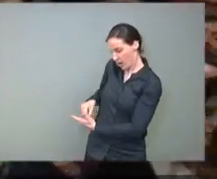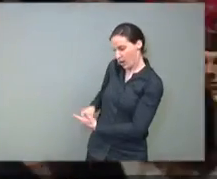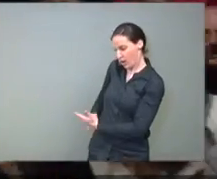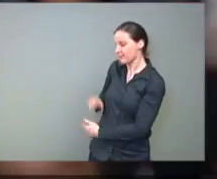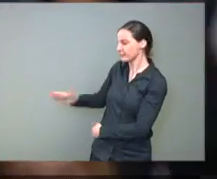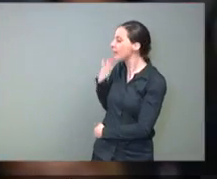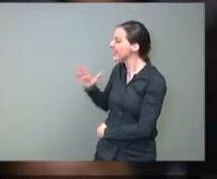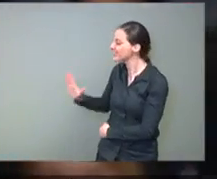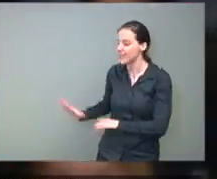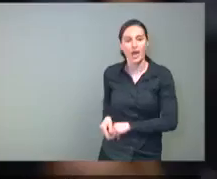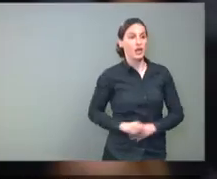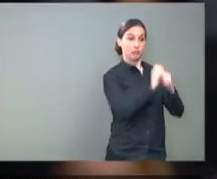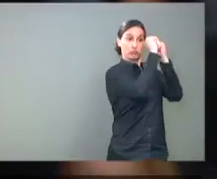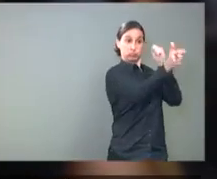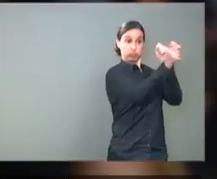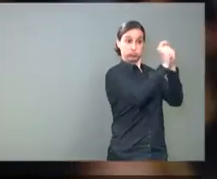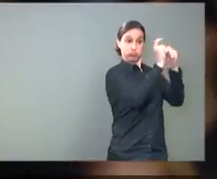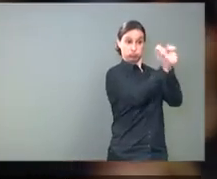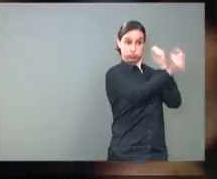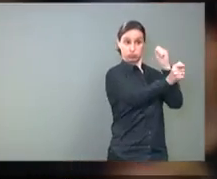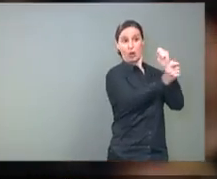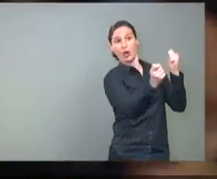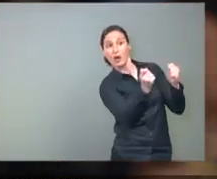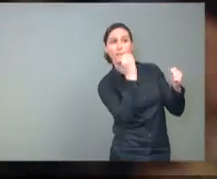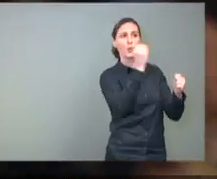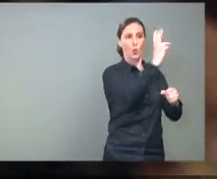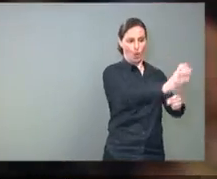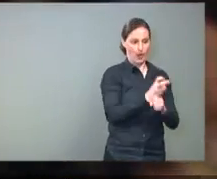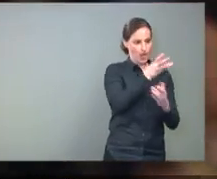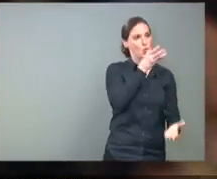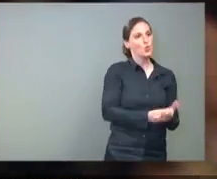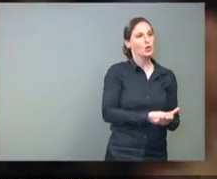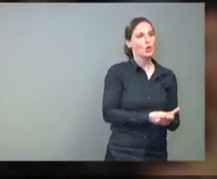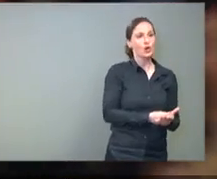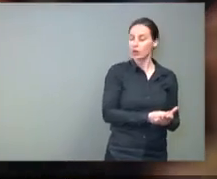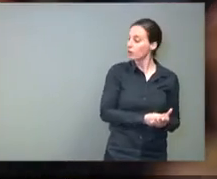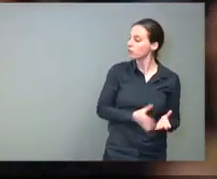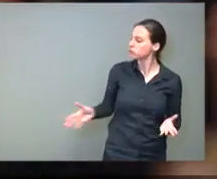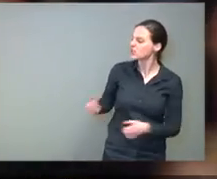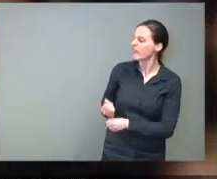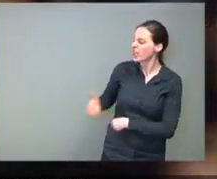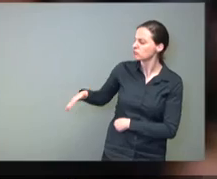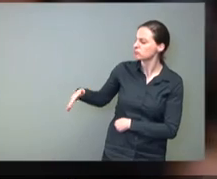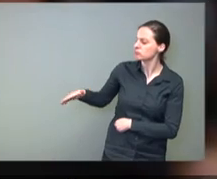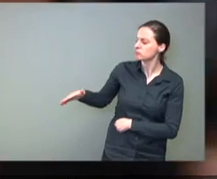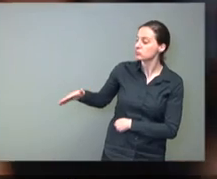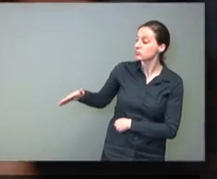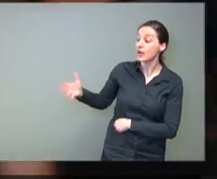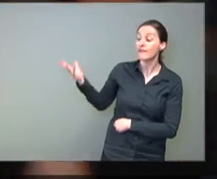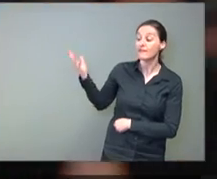emprunts avec votre argent, il vous faut un peu travailler, il ne reste pas longtemps, et puis au bout d'un moment, tout le monde